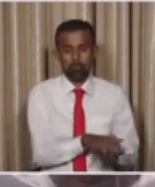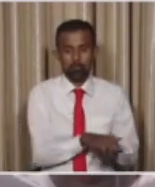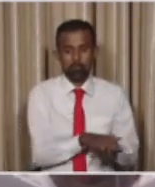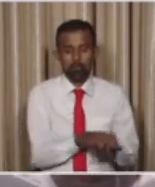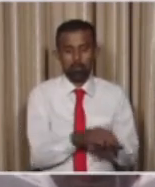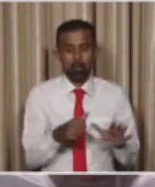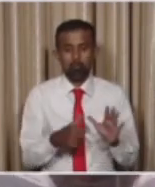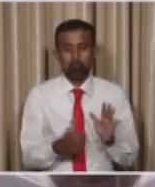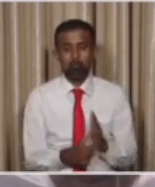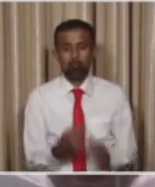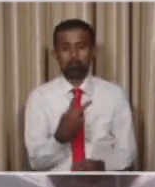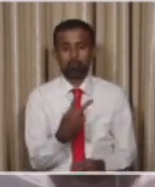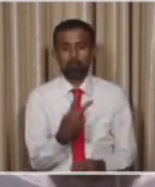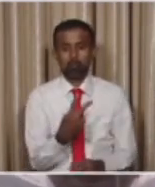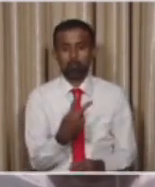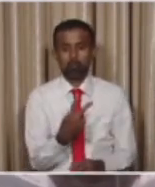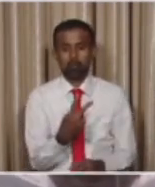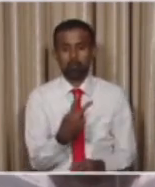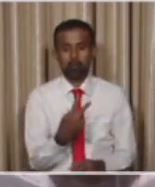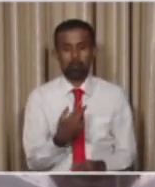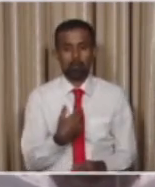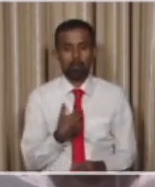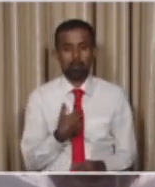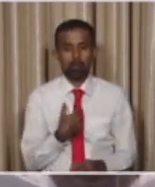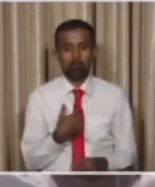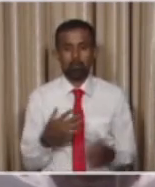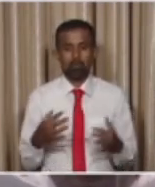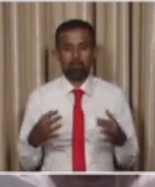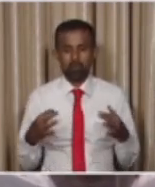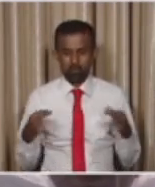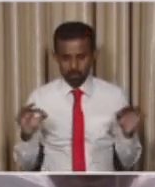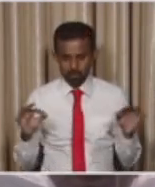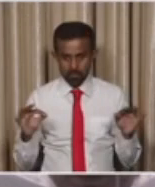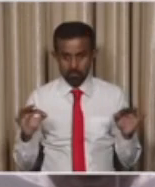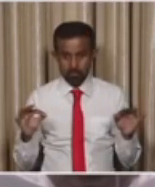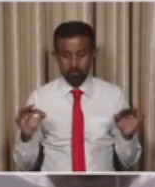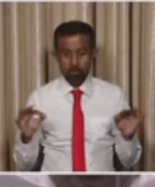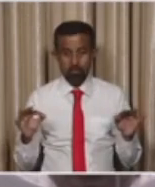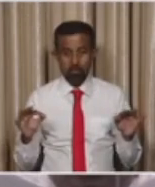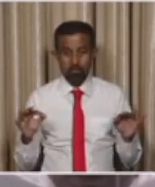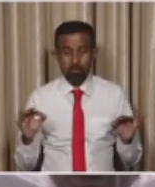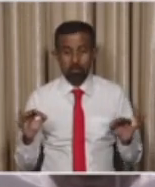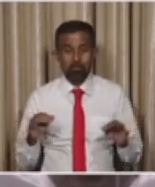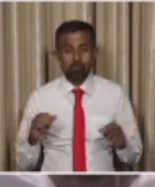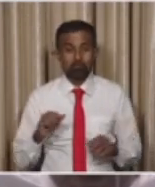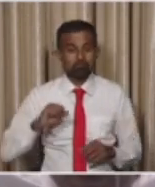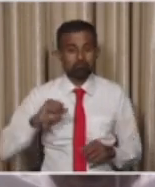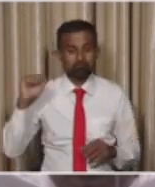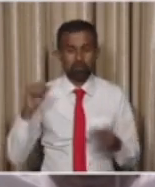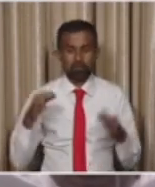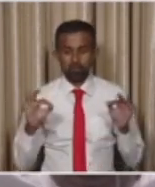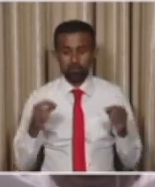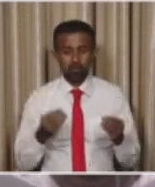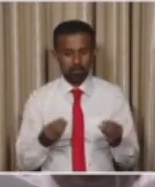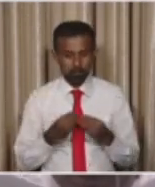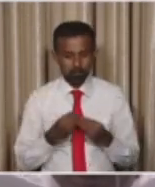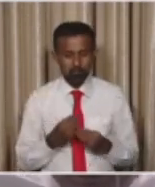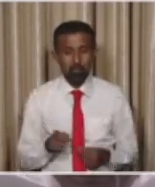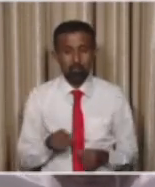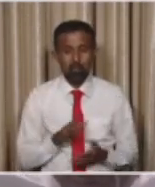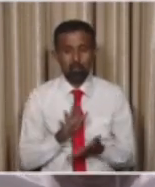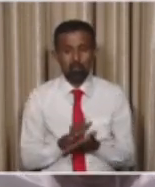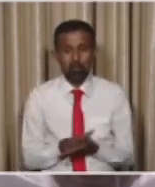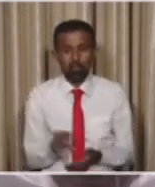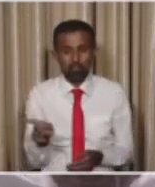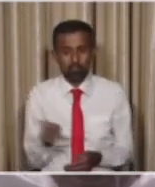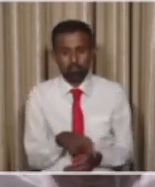52ක් තියෙනවා. අපි කොලොනියෙන් නිදහස් වෙලා කොලොනි සංස්කෘතියෙන් නිදහස් වෙලා අධිරාජ්‍යවාදයෙන් නිදහස් වෙලා ලබපු මේ ජනරජ දින සමරන